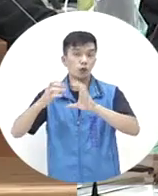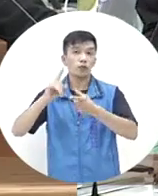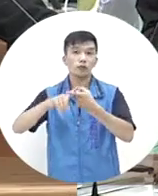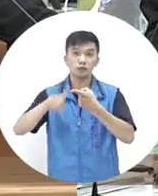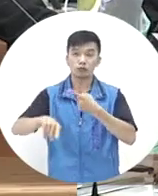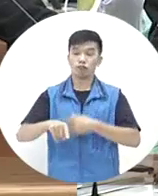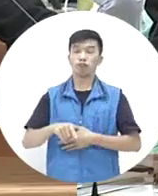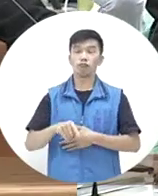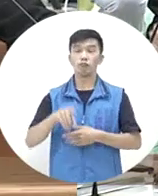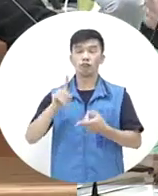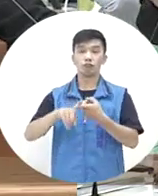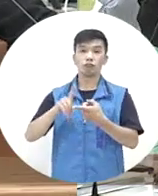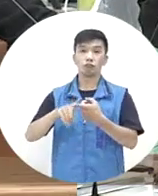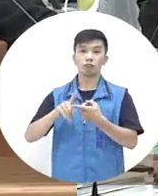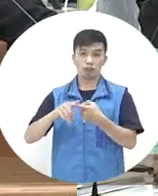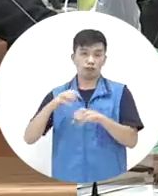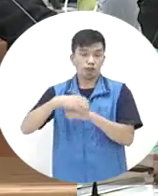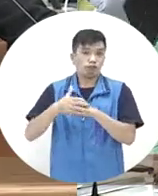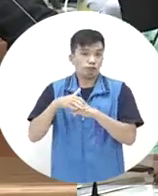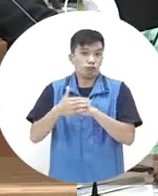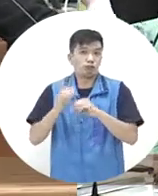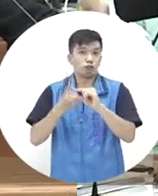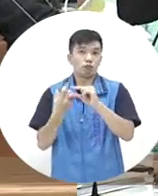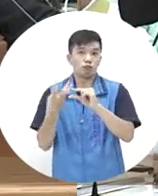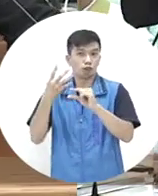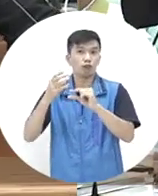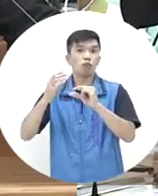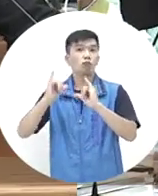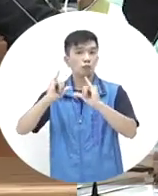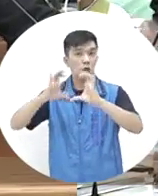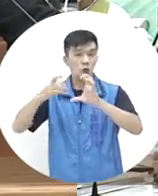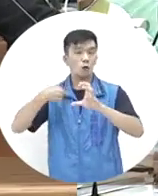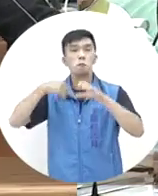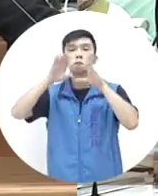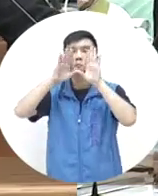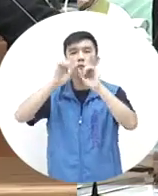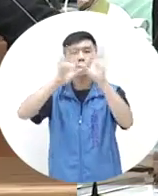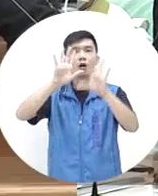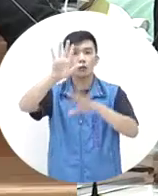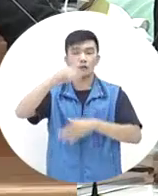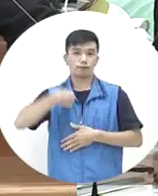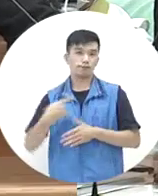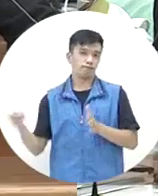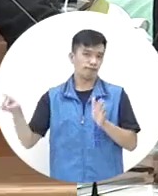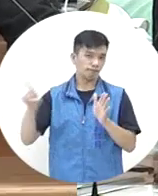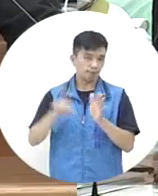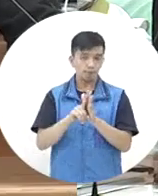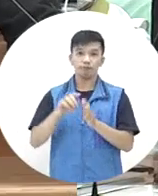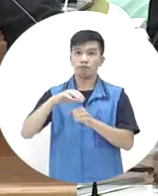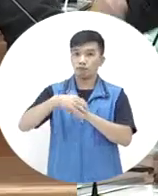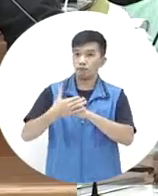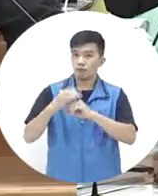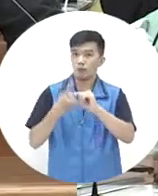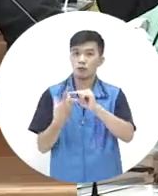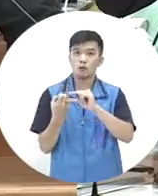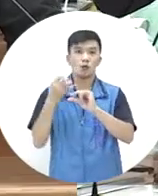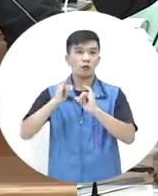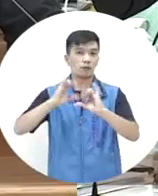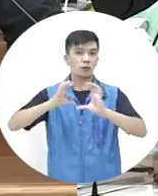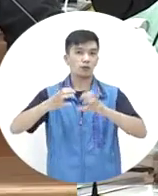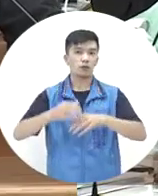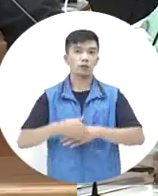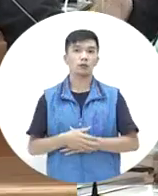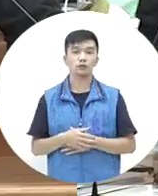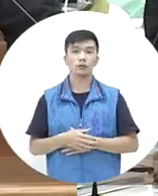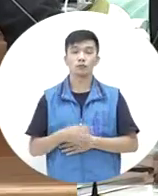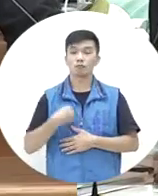国，这个我在脸书已经写得很清楚嘛。 对啊，所以 我这一生。捍卫中华民国， 那要 因为我从当